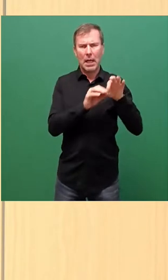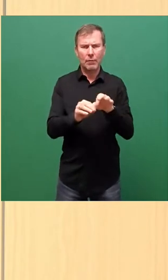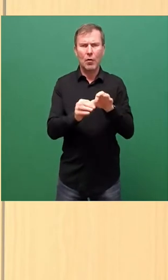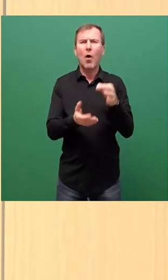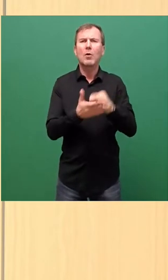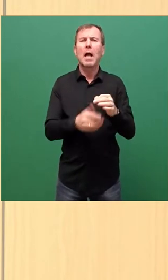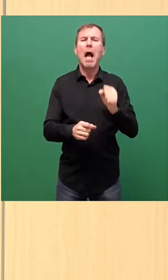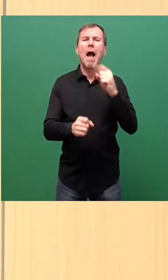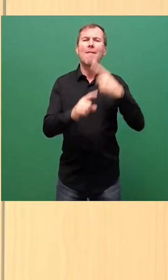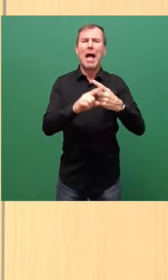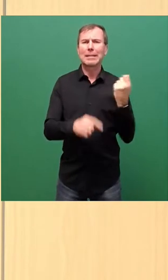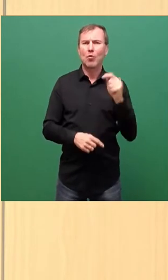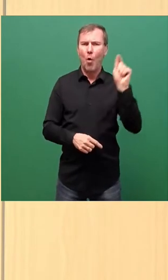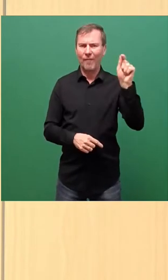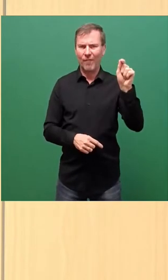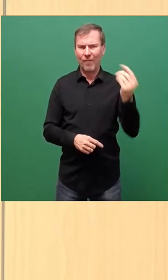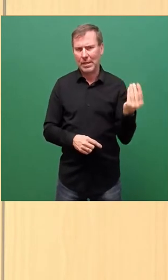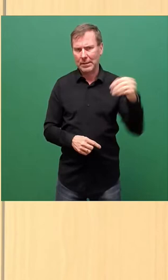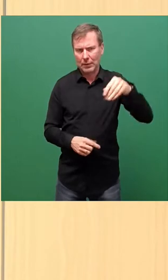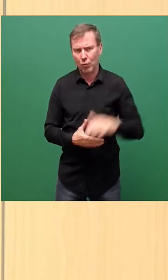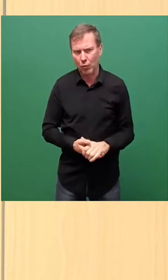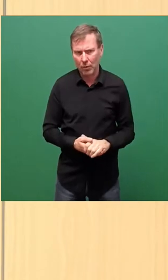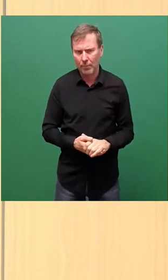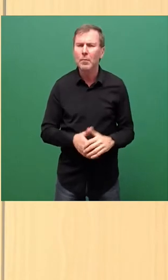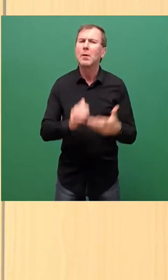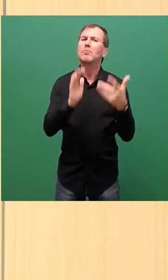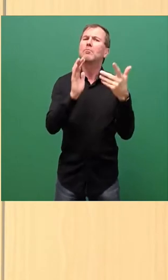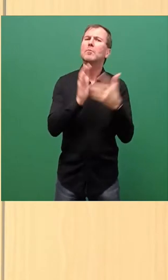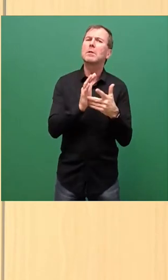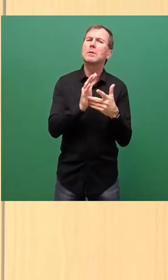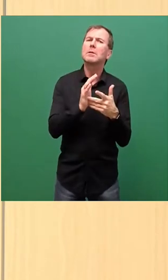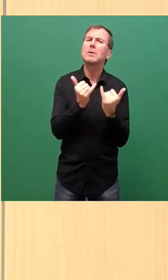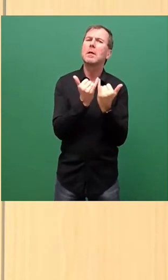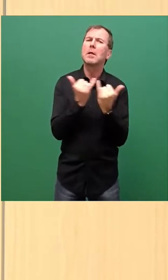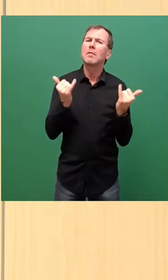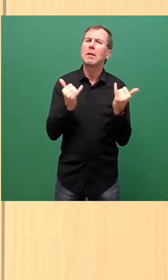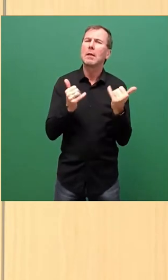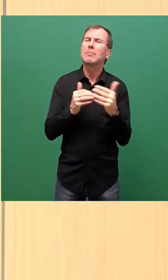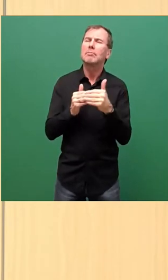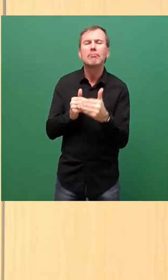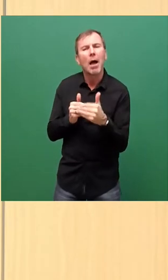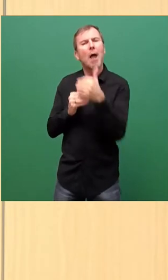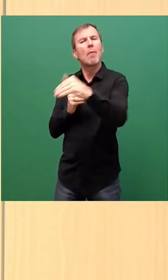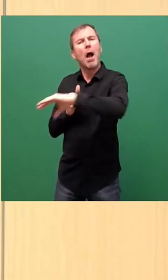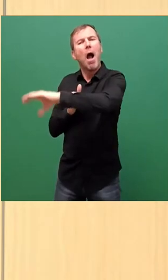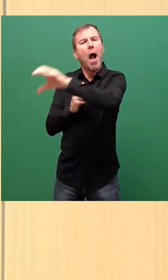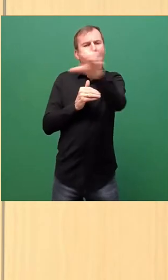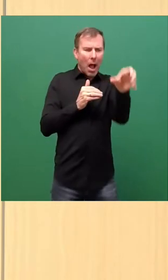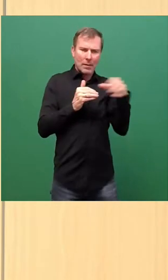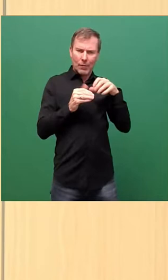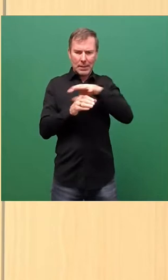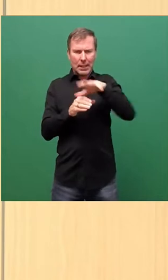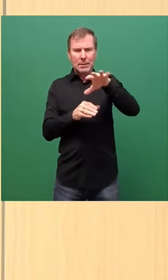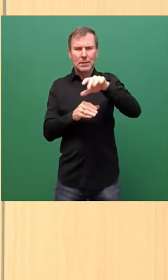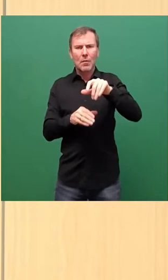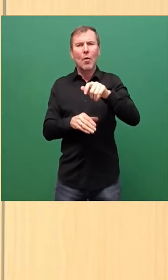auch einfach nochmal zu testen, wie ist das vielleicht nochmal in stärker in Randgebieten der Stadt, wo vielleicht auch die Bevölkerungsdichte nicht so